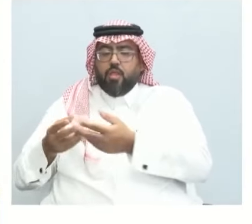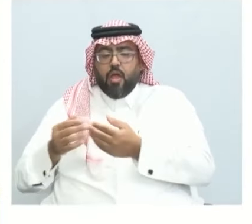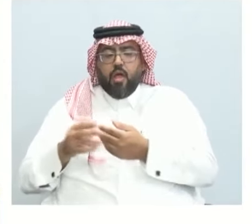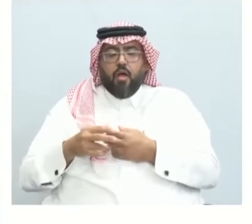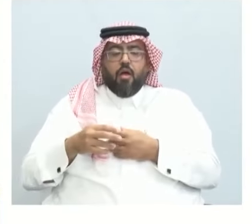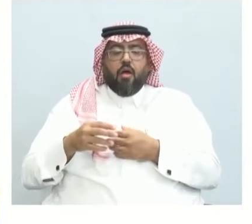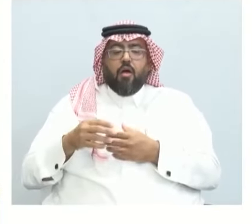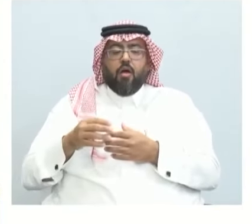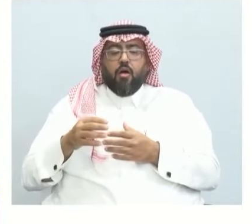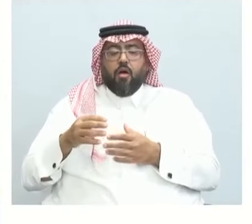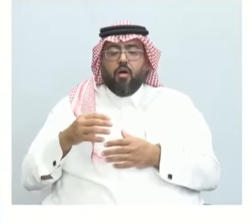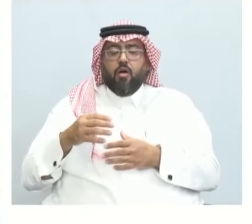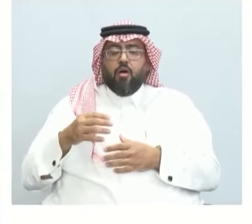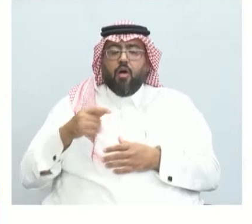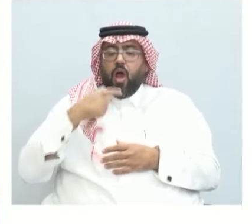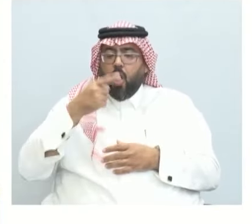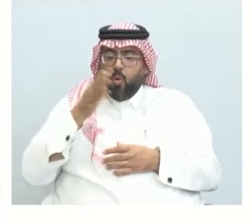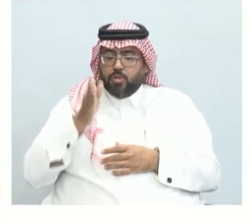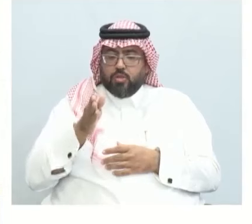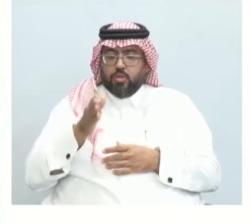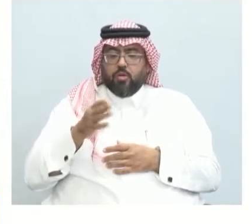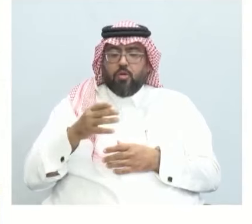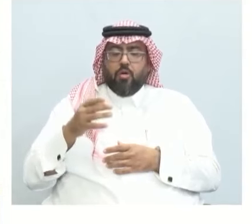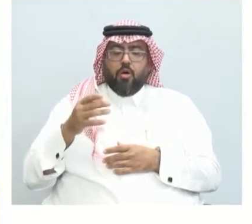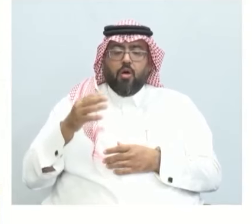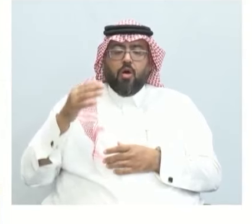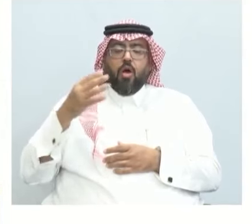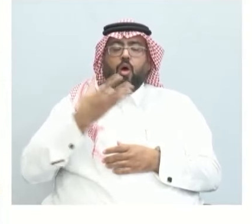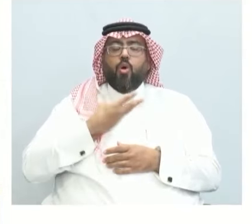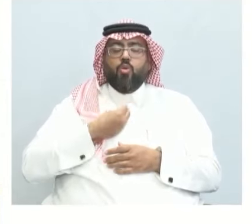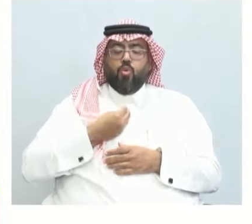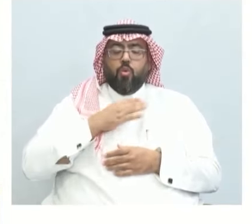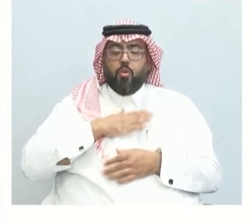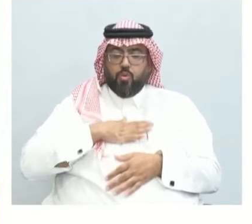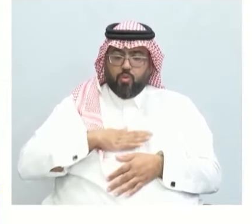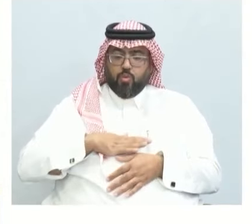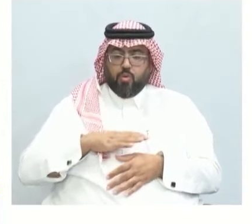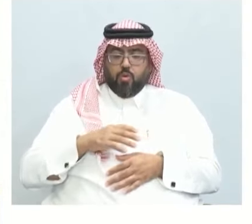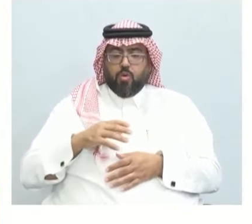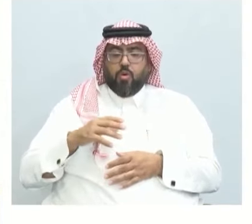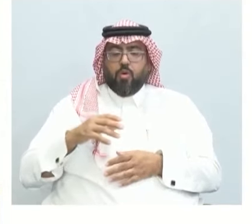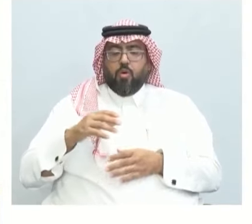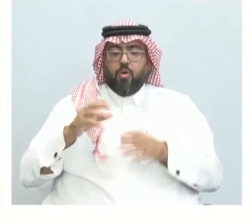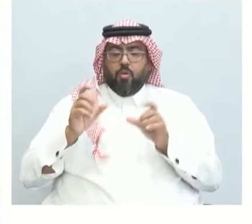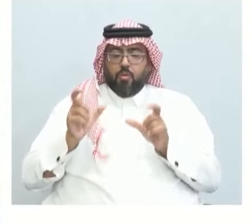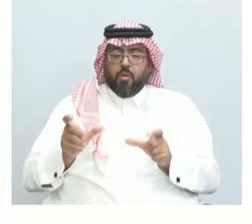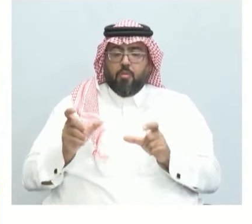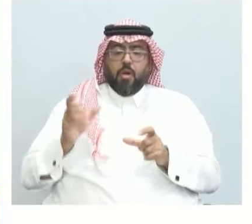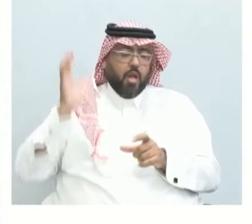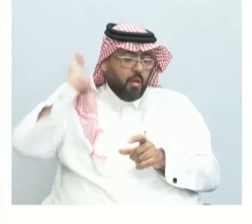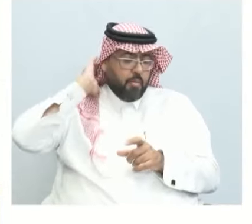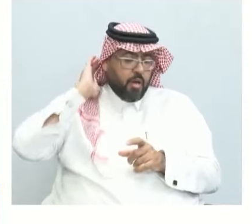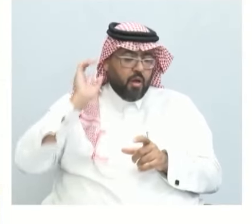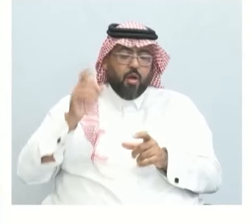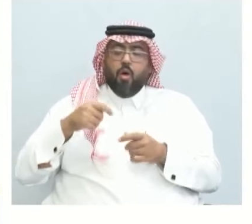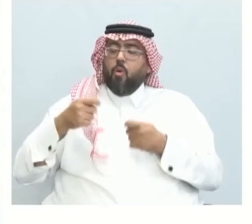والصدق والامانه والوفاء كما كان لبعضهم اخلاق جفاء يتخذونها وسيله وسيله